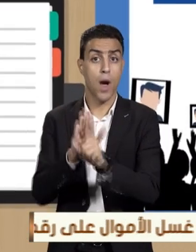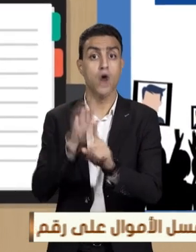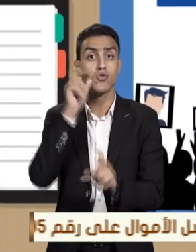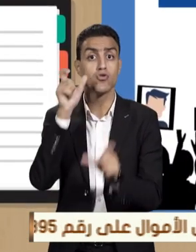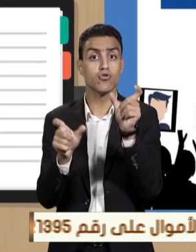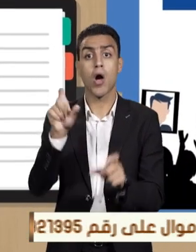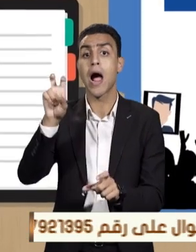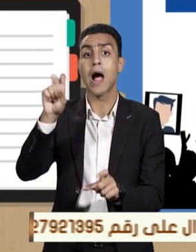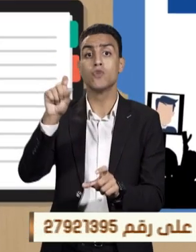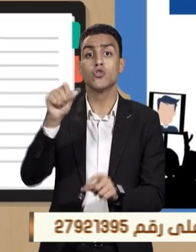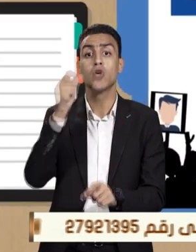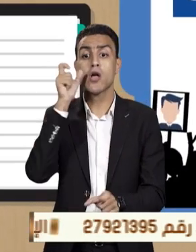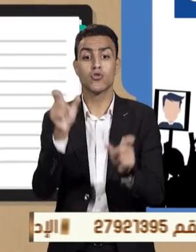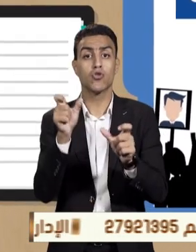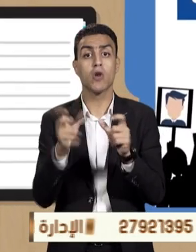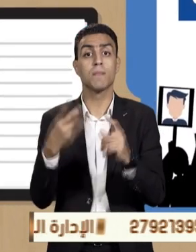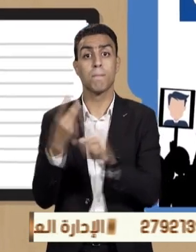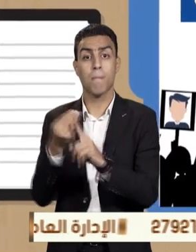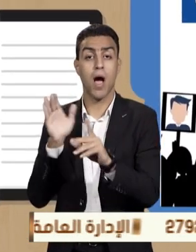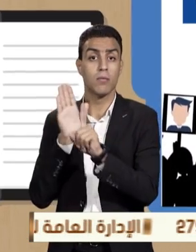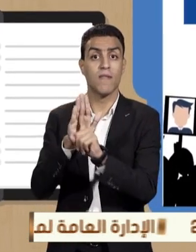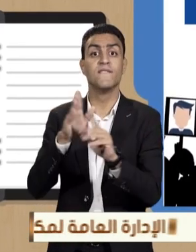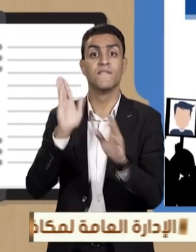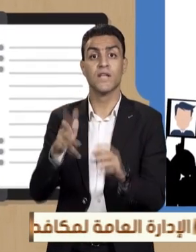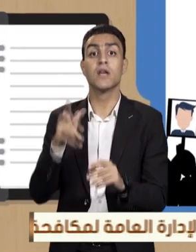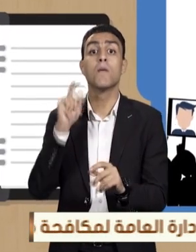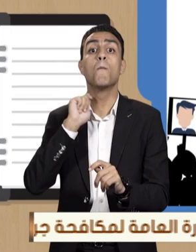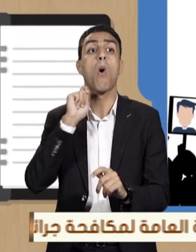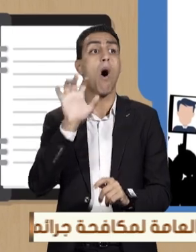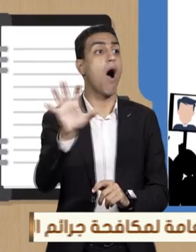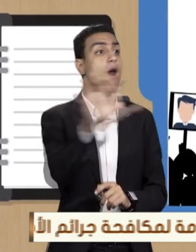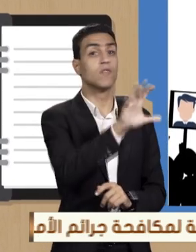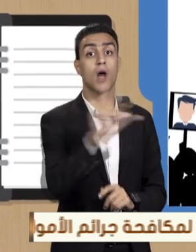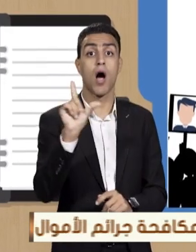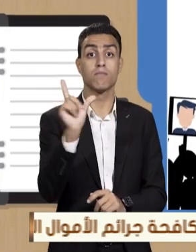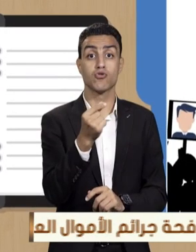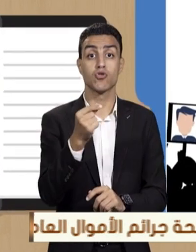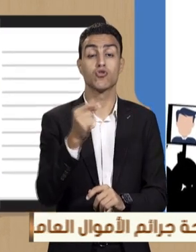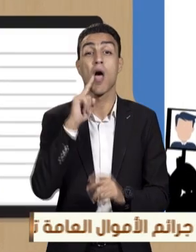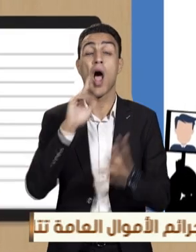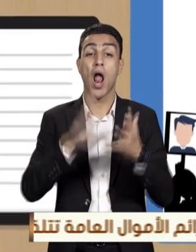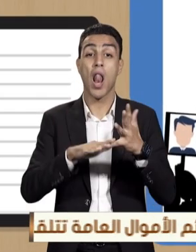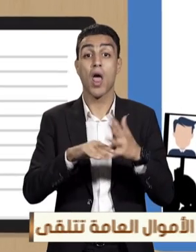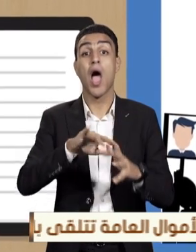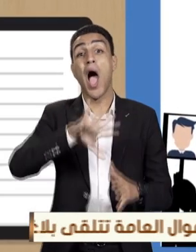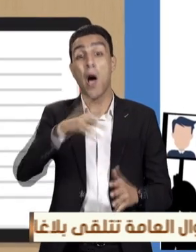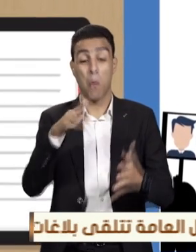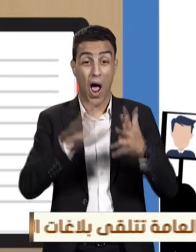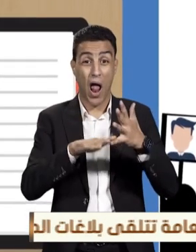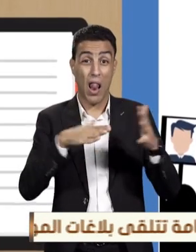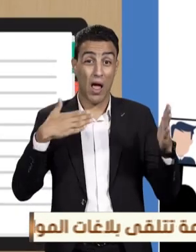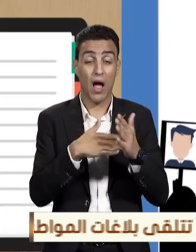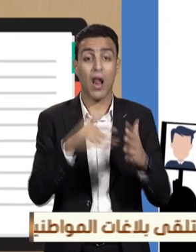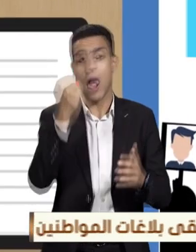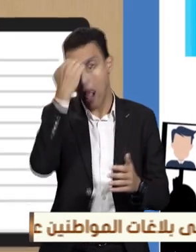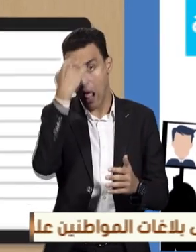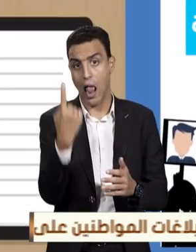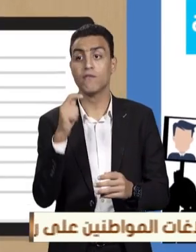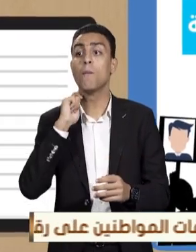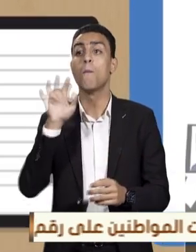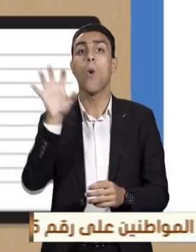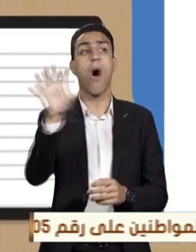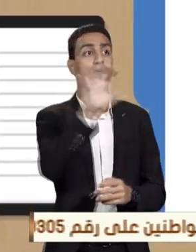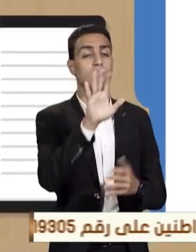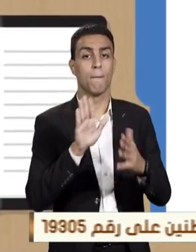عن 25,000 مواطن ممن لهم حق الانتخاب في 15 محافظة على الأقل، وبحد أدنى 1,000 مؤيد من